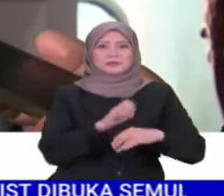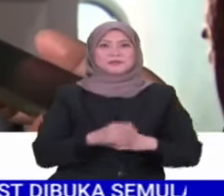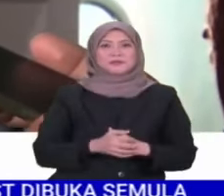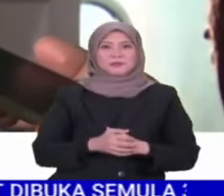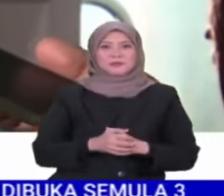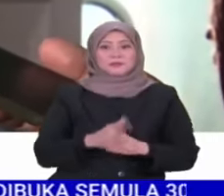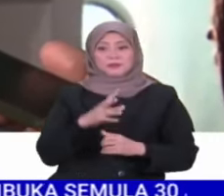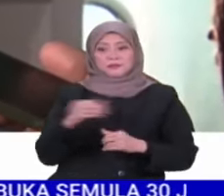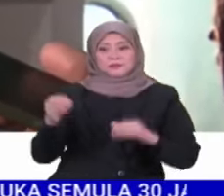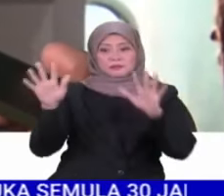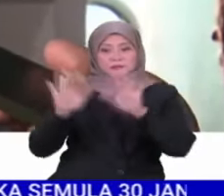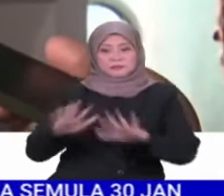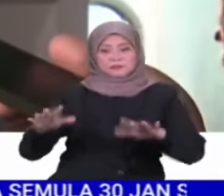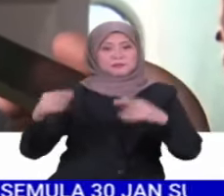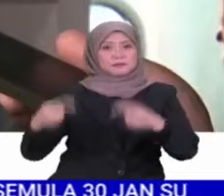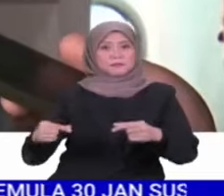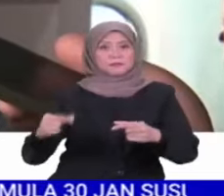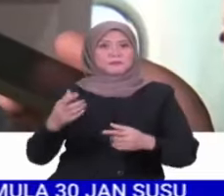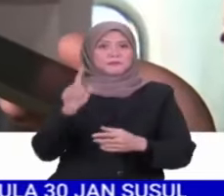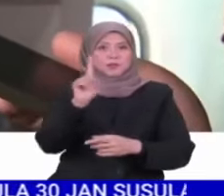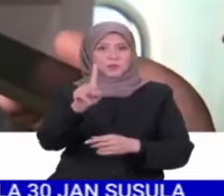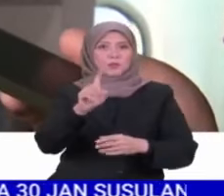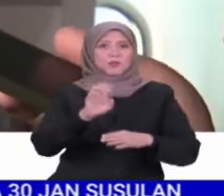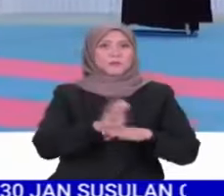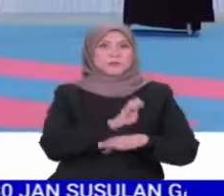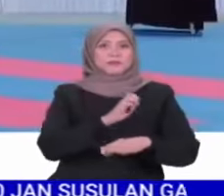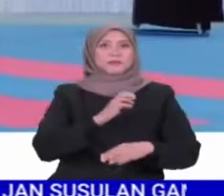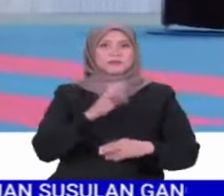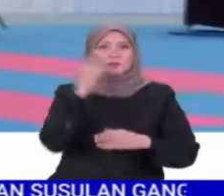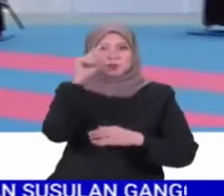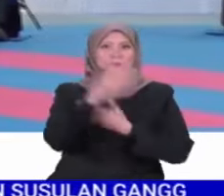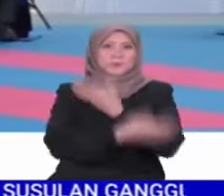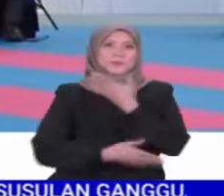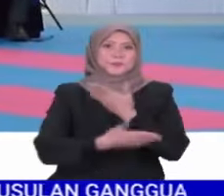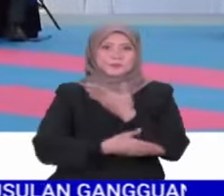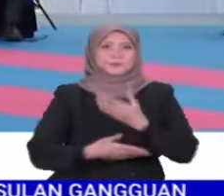yang Asian Games adalah satu emas untuk negara